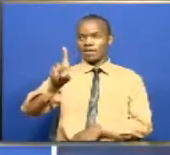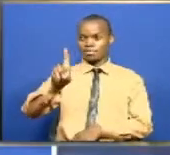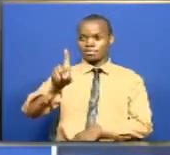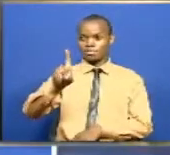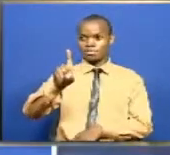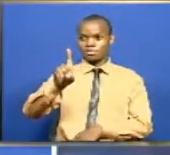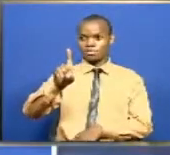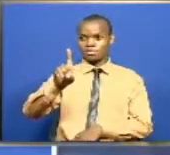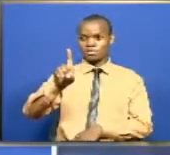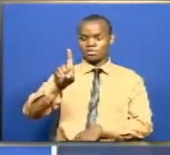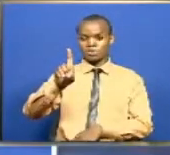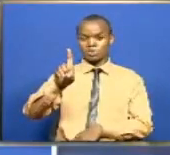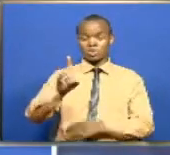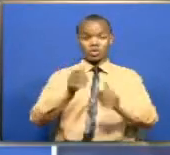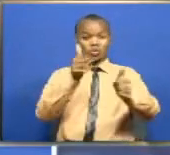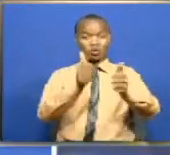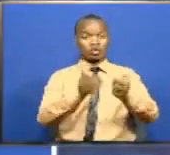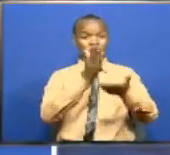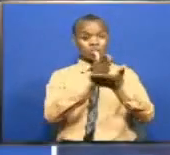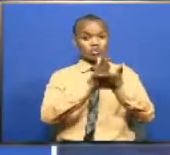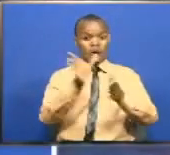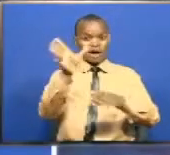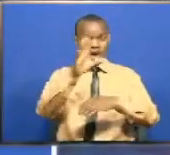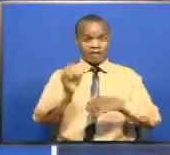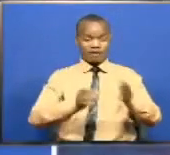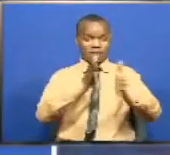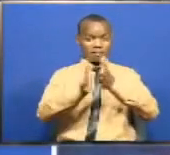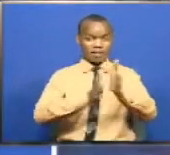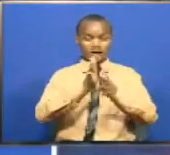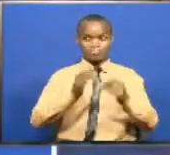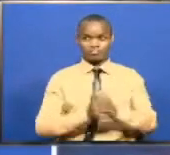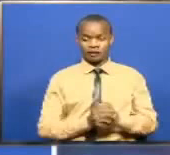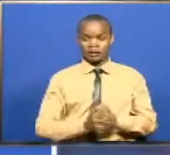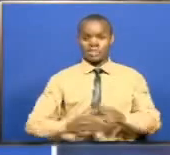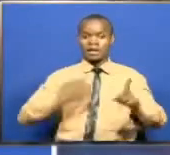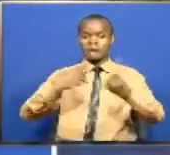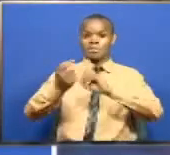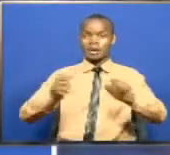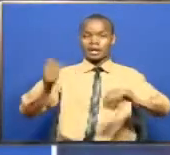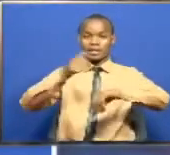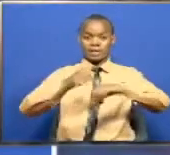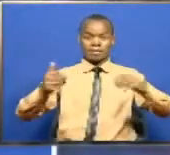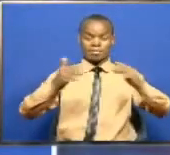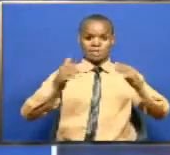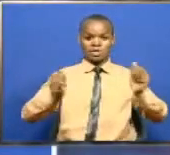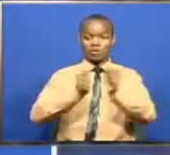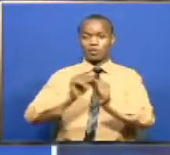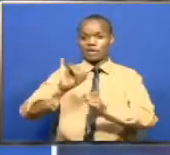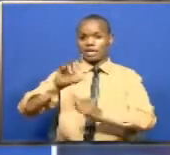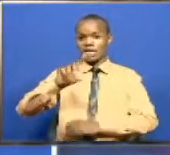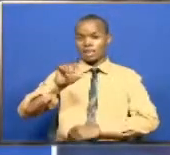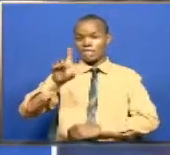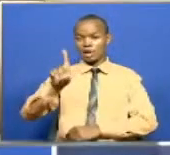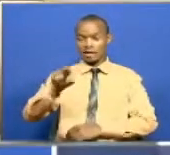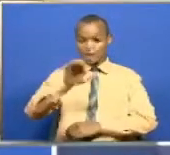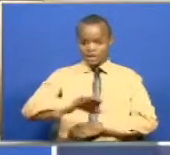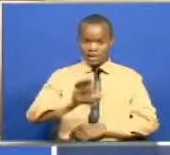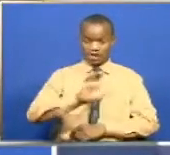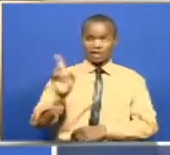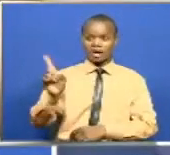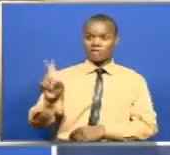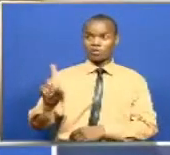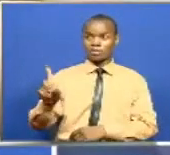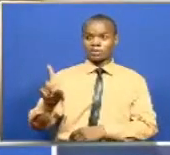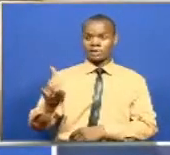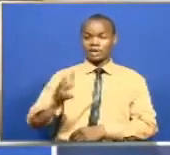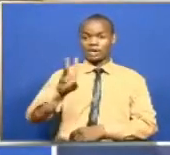the PIDA 2, which is an African plan. Wakiongea wakati wa mkutano wa IGAD jijini Nairobi, wajumbe walikariri hatua